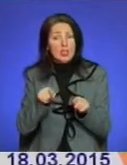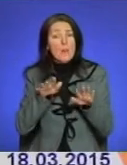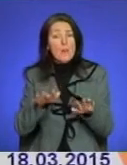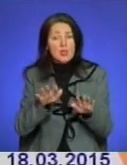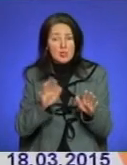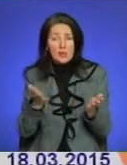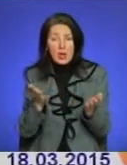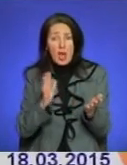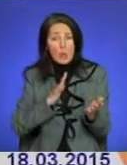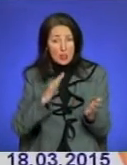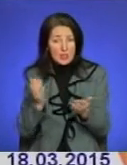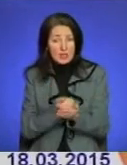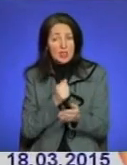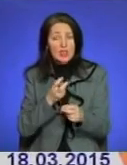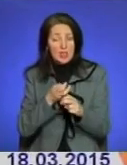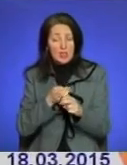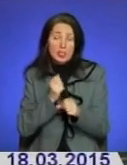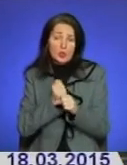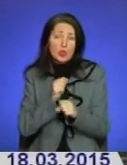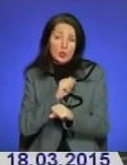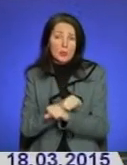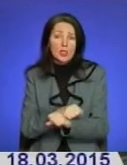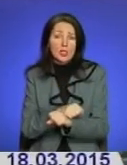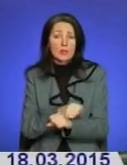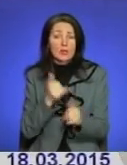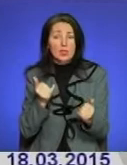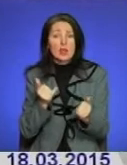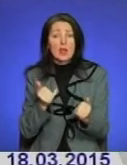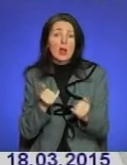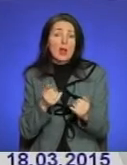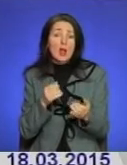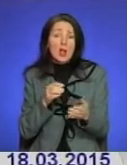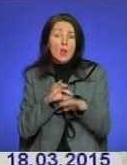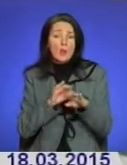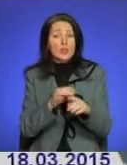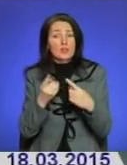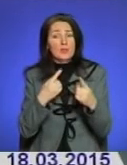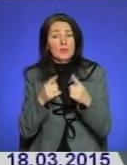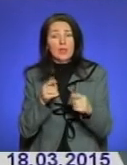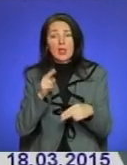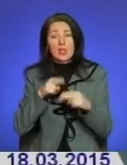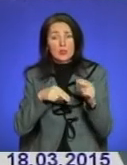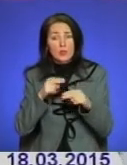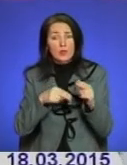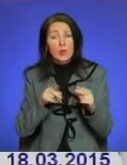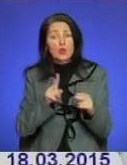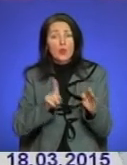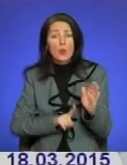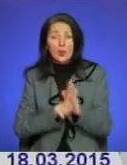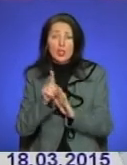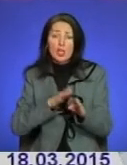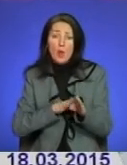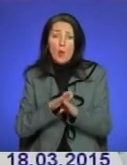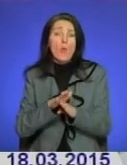були знайдені кістки, роботи зупинені. Наразі ведуться перемовини із забудовником, щоб почати повномасштабне